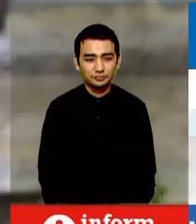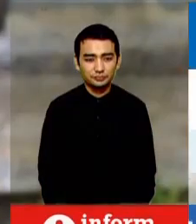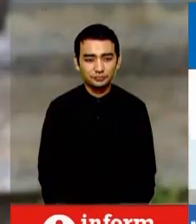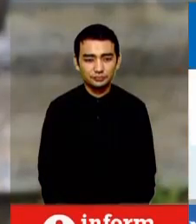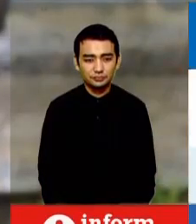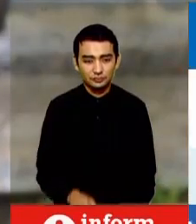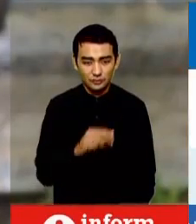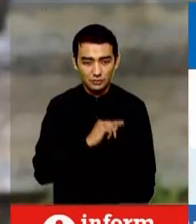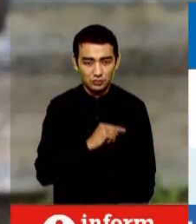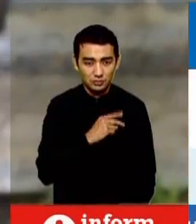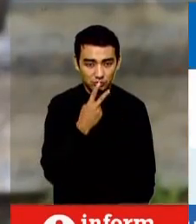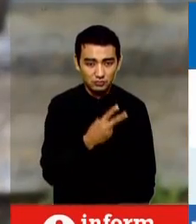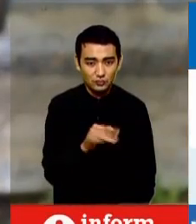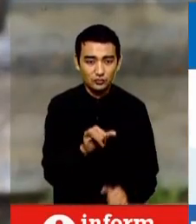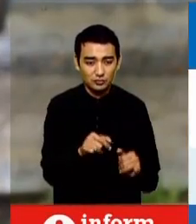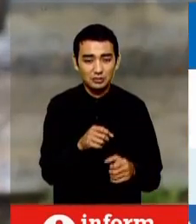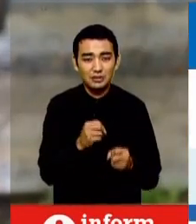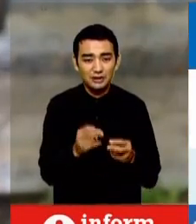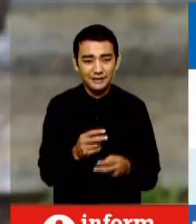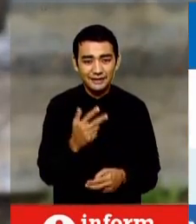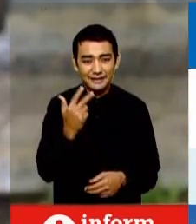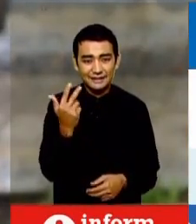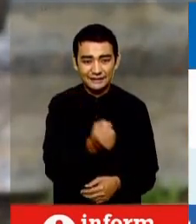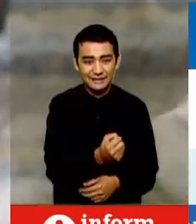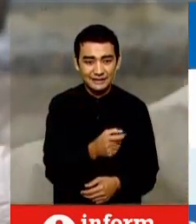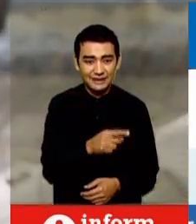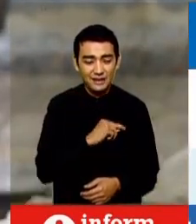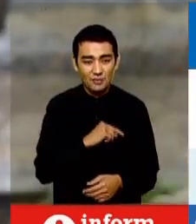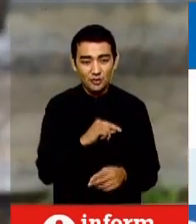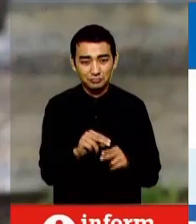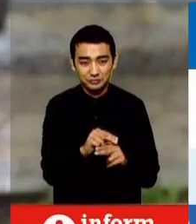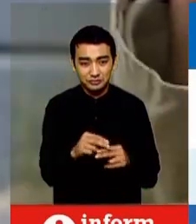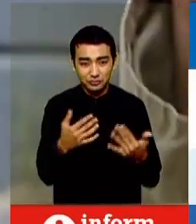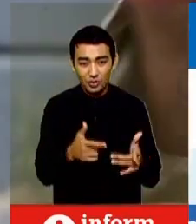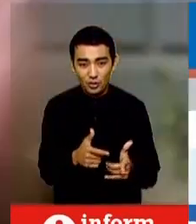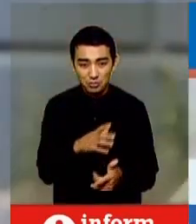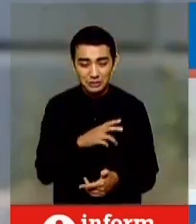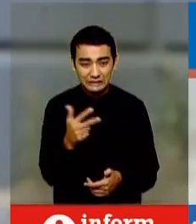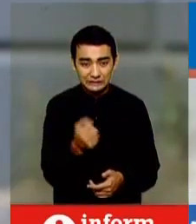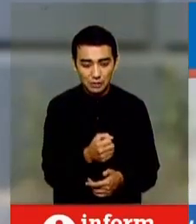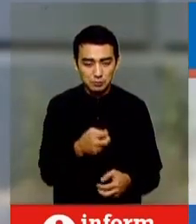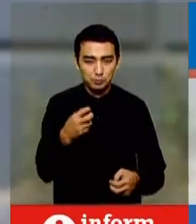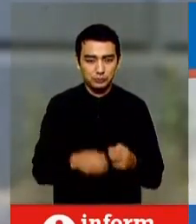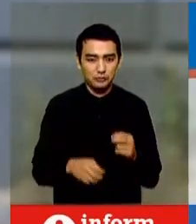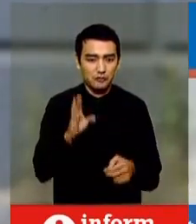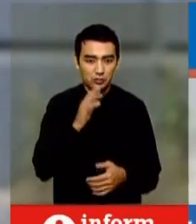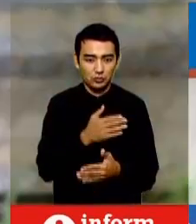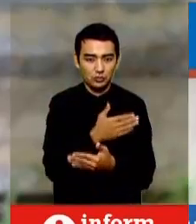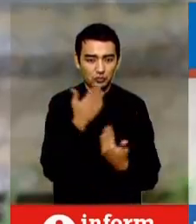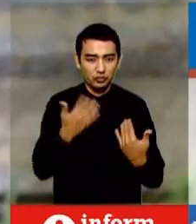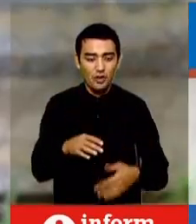Разве это работа? Вот смотрите. Дороги 3 недели всего. Все, уже нету ее дороги уже. В октябре вода будет, мороз